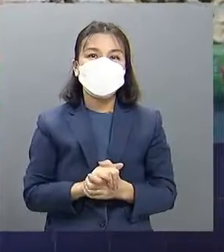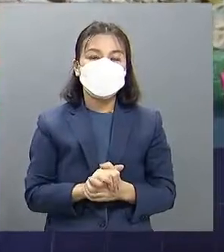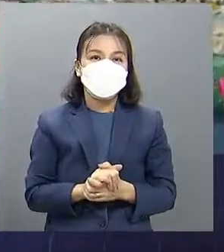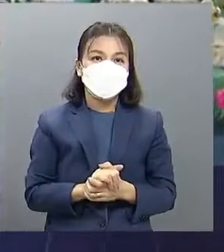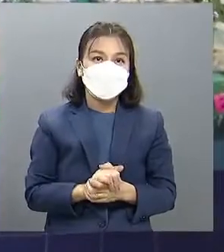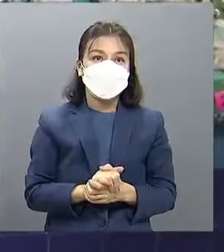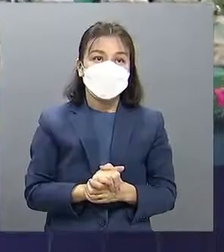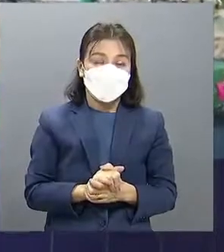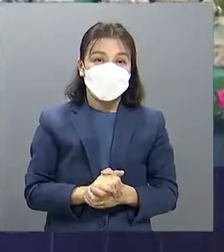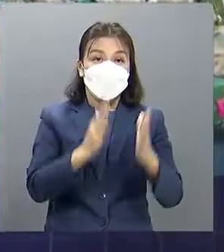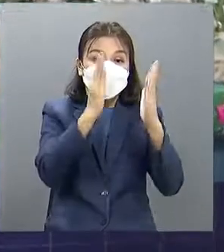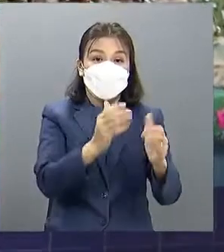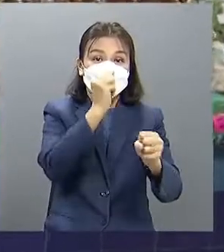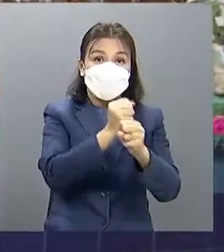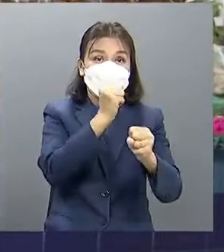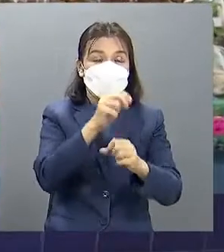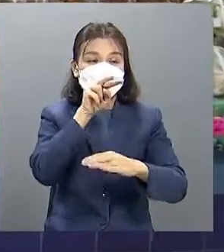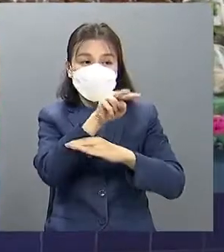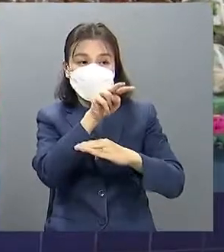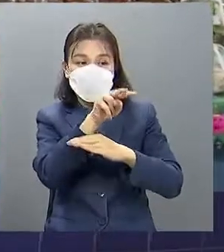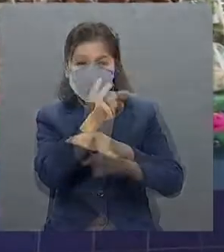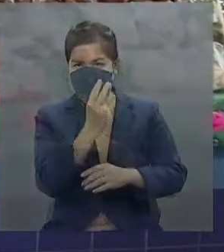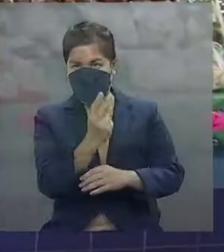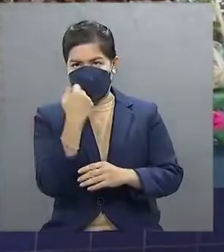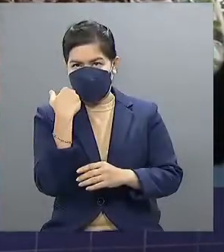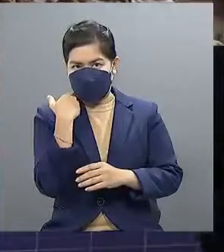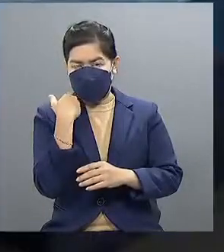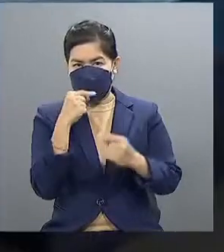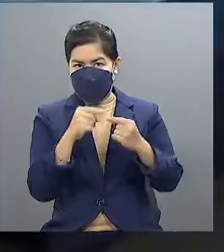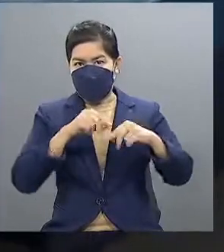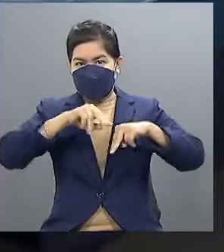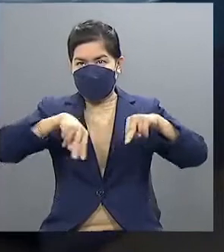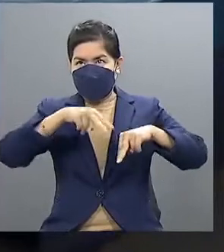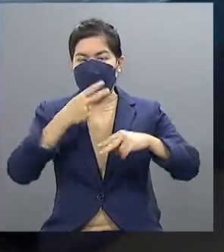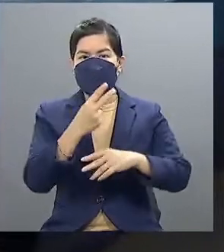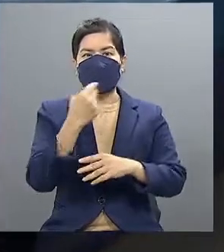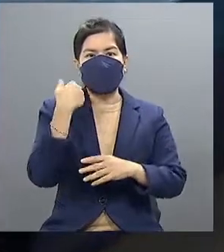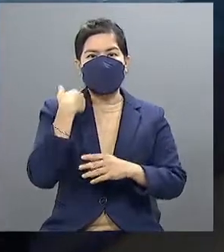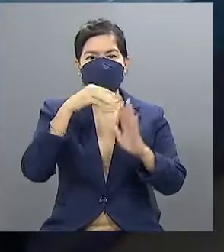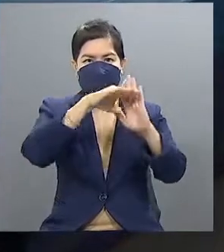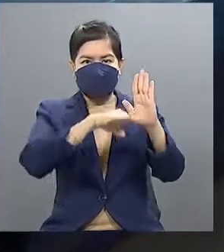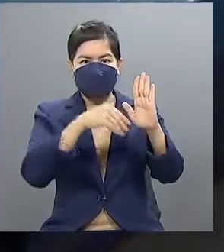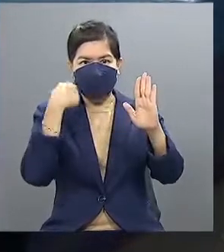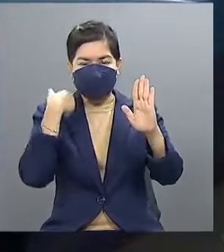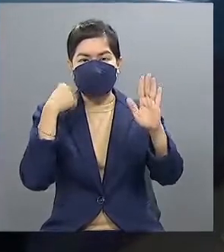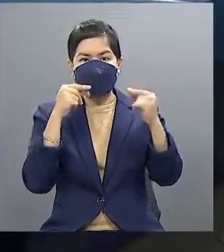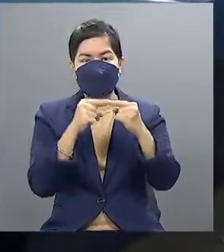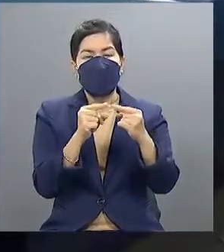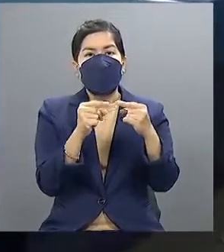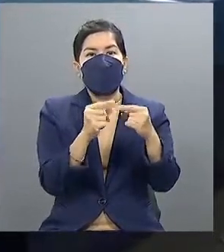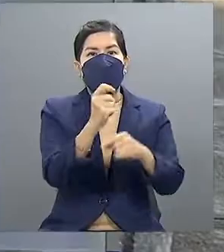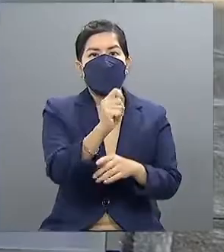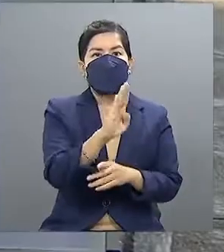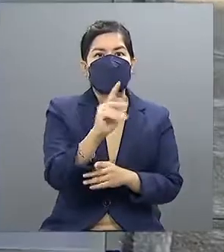ที่เขาจับตาแล้วก็เฝ้าระวังเป็นพิเศษพิจารณาจากเกณฑ์ว่าเป็นพื้นที่ที่อบต.จัดเก็บภาษี